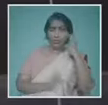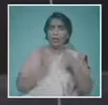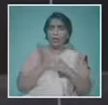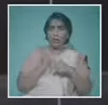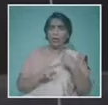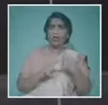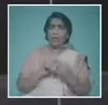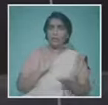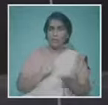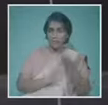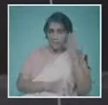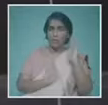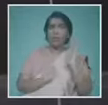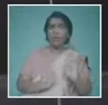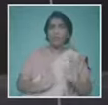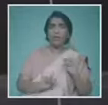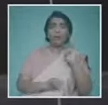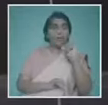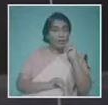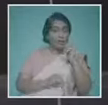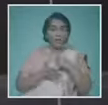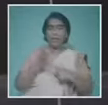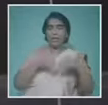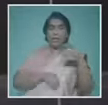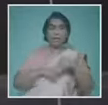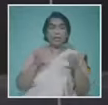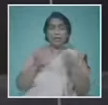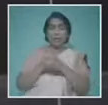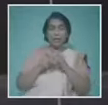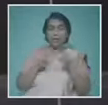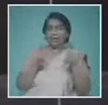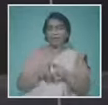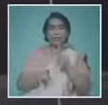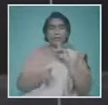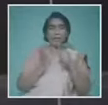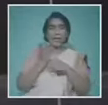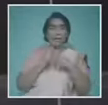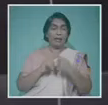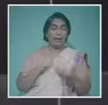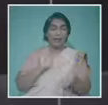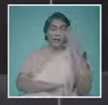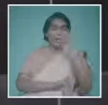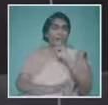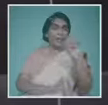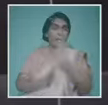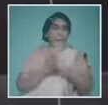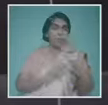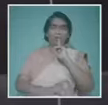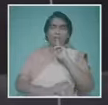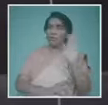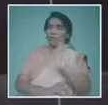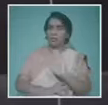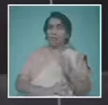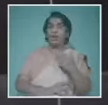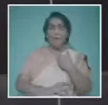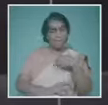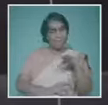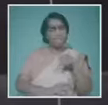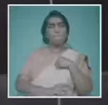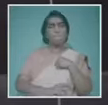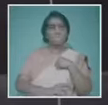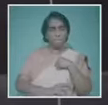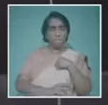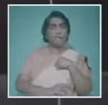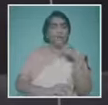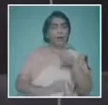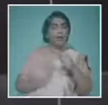කරන්න ඕනේ කියලා. අපි සමහර දේශපාලන පක්ෂවාගේ කියන්නේ බදු වැඩි කරන්න එපා කියලා. අපි පිළිගන්නවා.